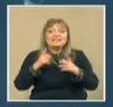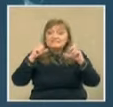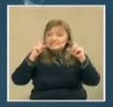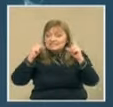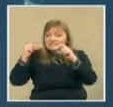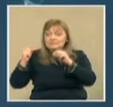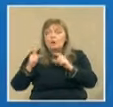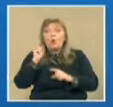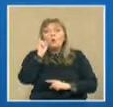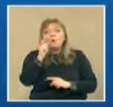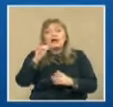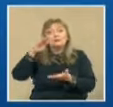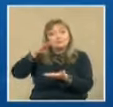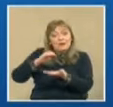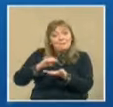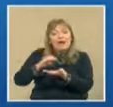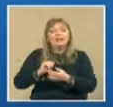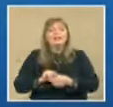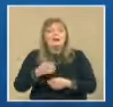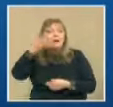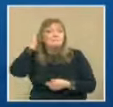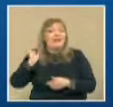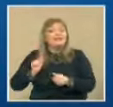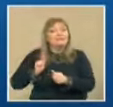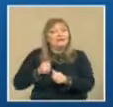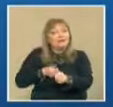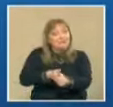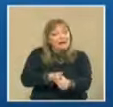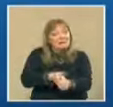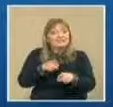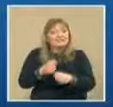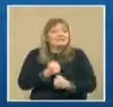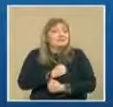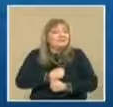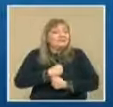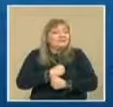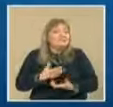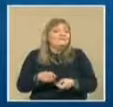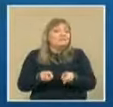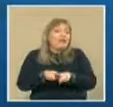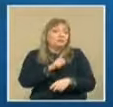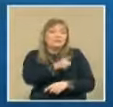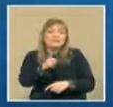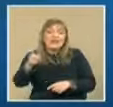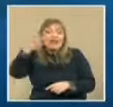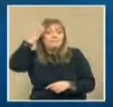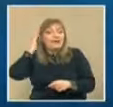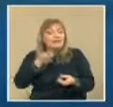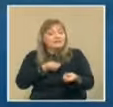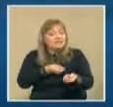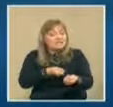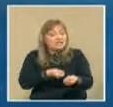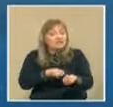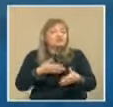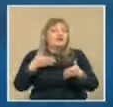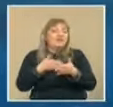снимане. Когато са малки, майките ги пазят, нали, те се притесняват, нали, те както всяка майка се грижи и въпреки,